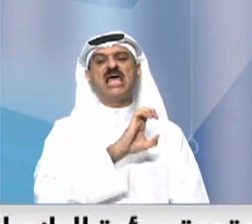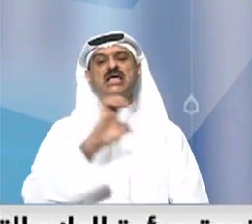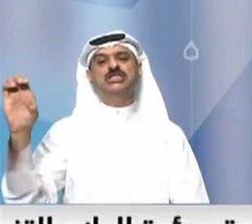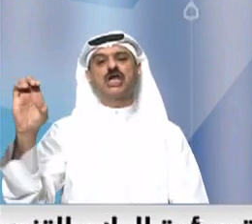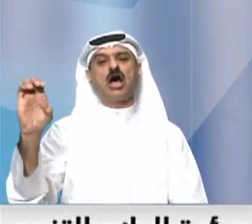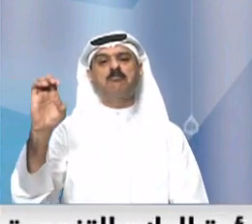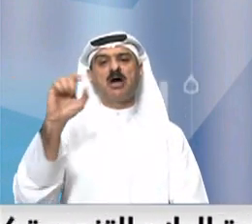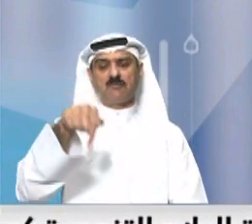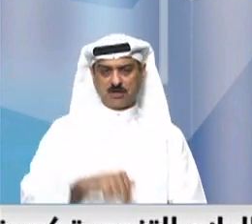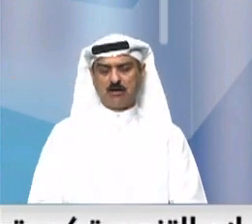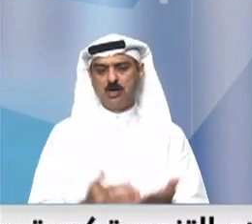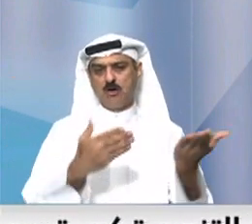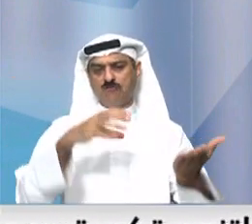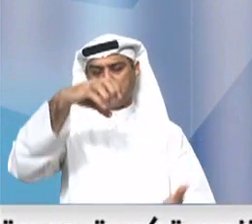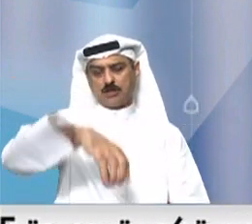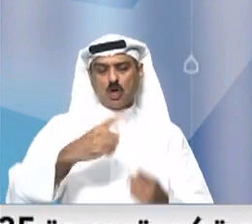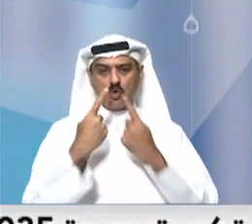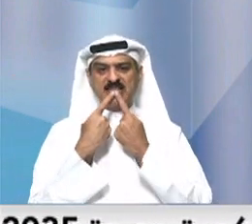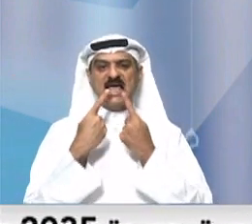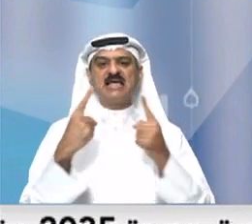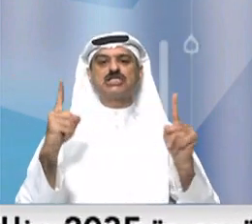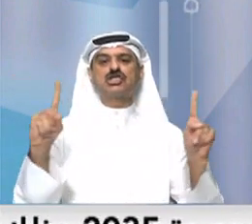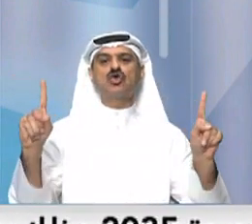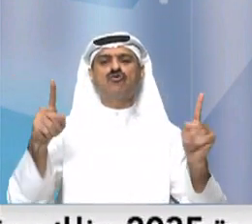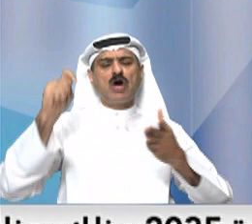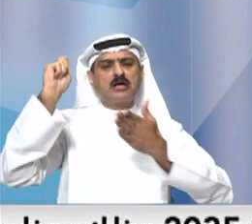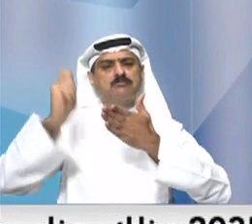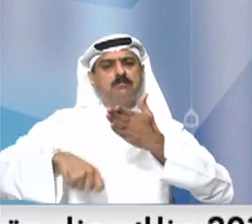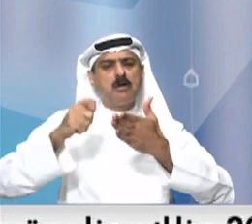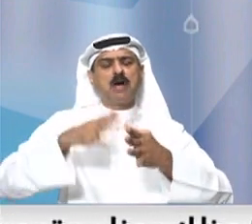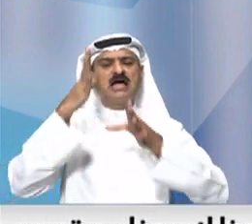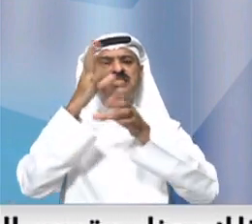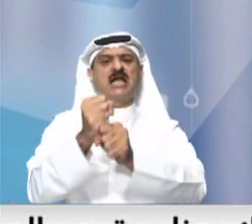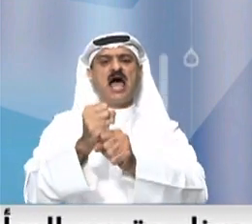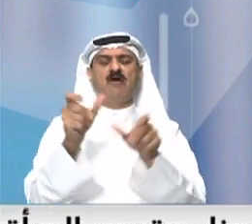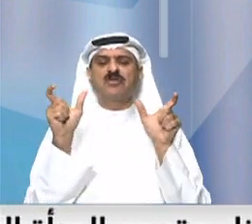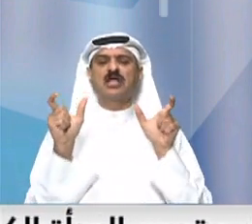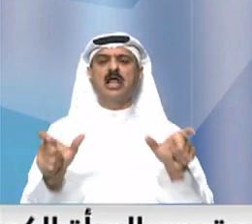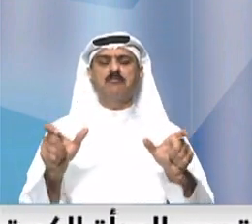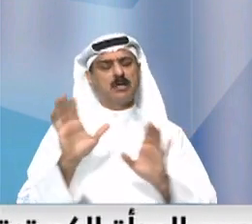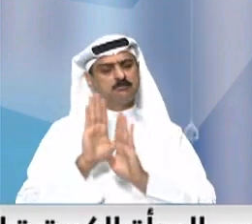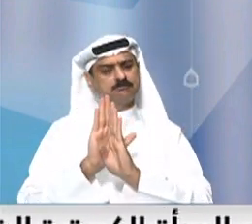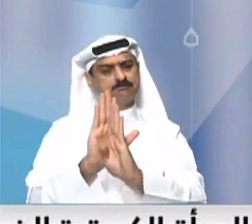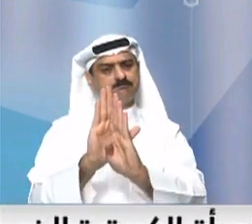تتخذه جمهورية سلوفاكيا من إجراءات للحفاظ على أمنها الداخلي.